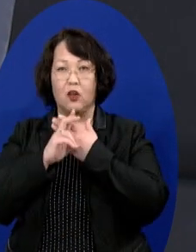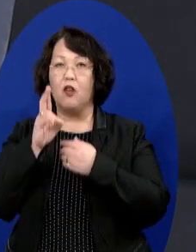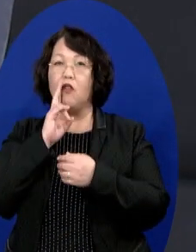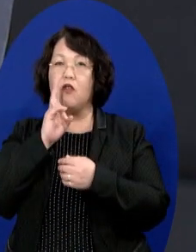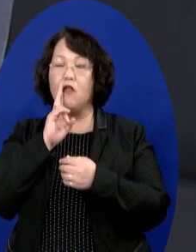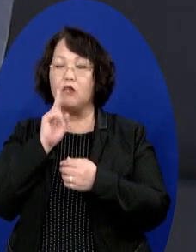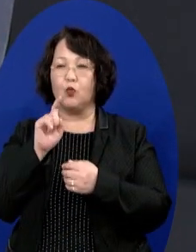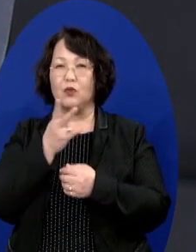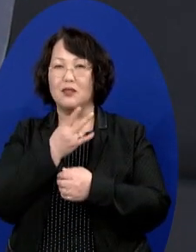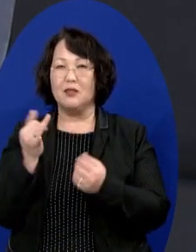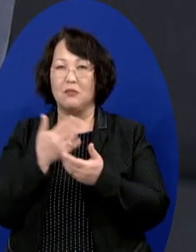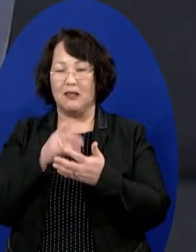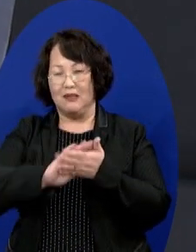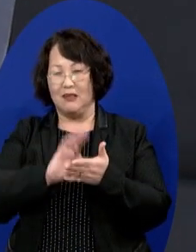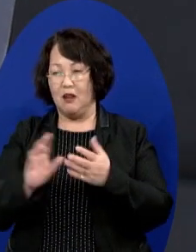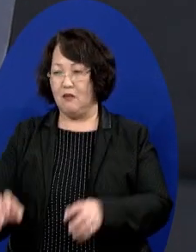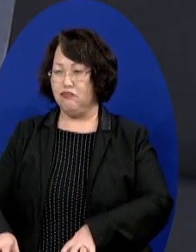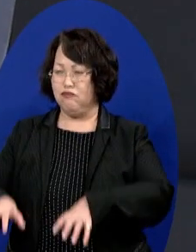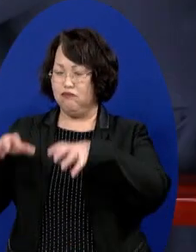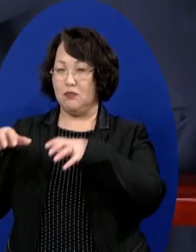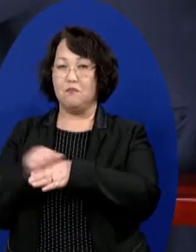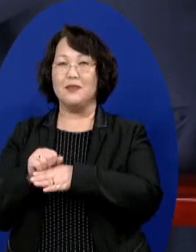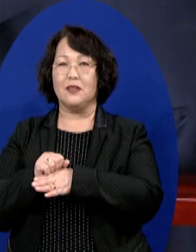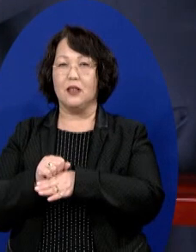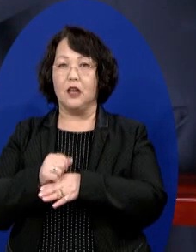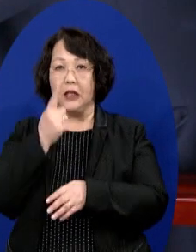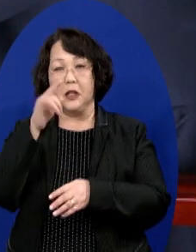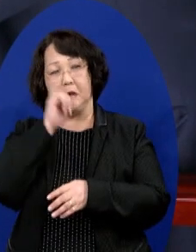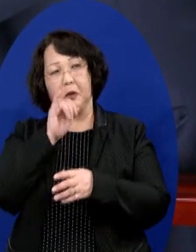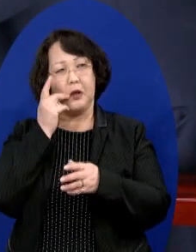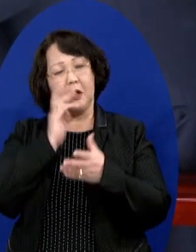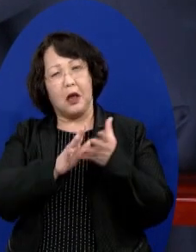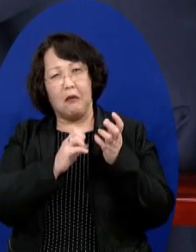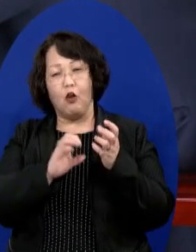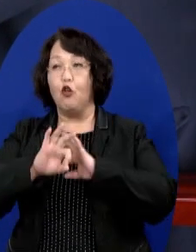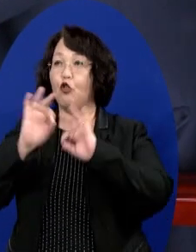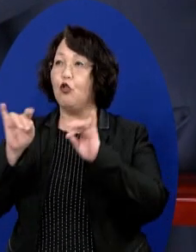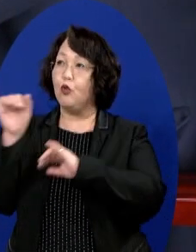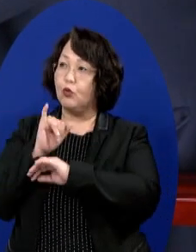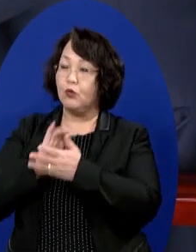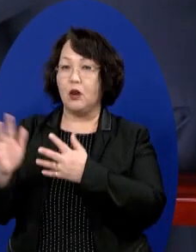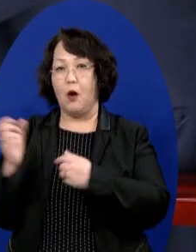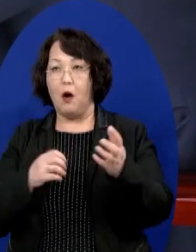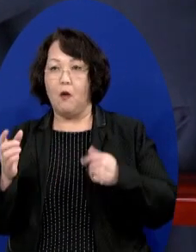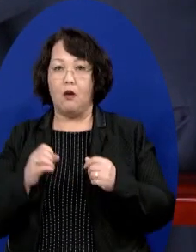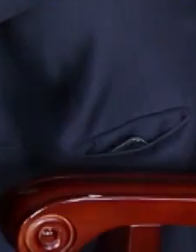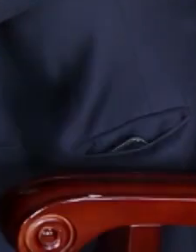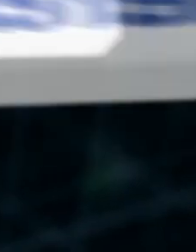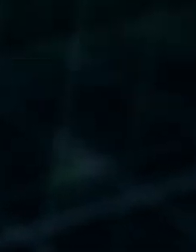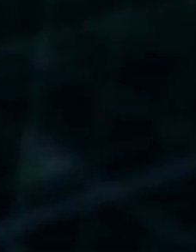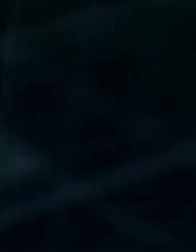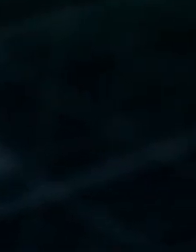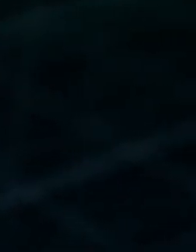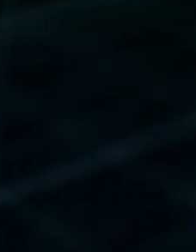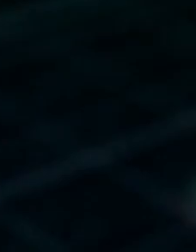бүрдүүлэх, за нэг улсаас хамааралтай байсан бол тэрийг төрөлжүүлэх гэх мэт одоо зөвлөмжүүдийг өгсөн харагдчихлаа.